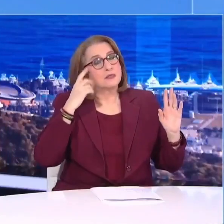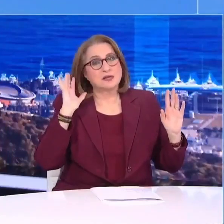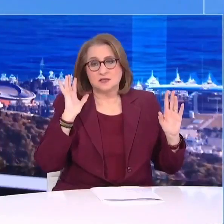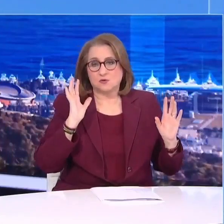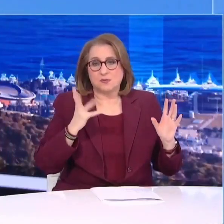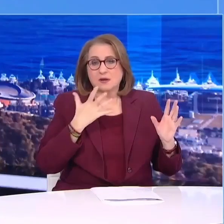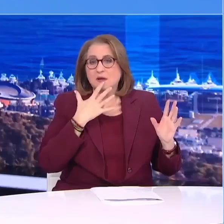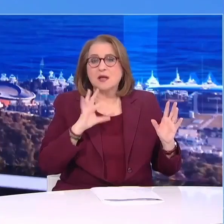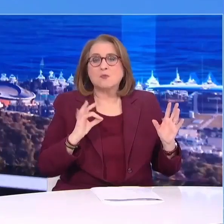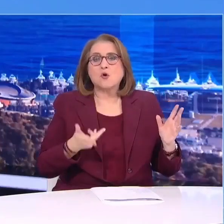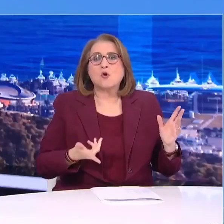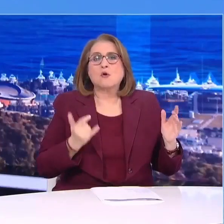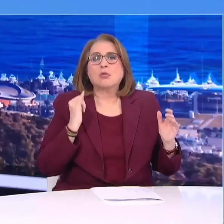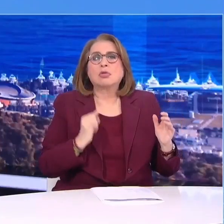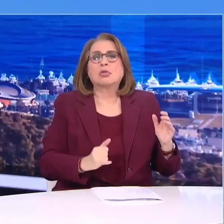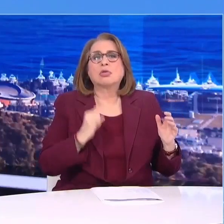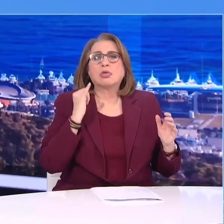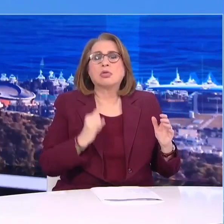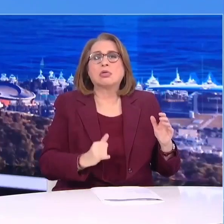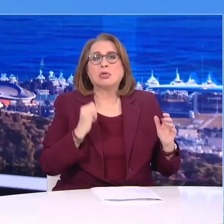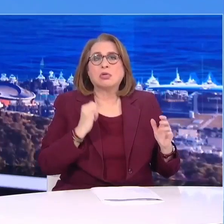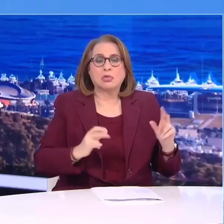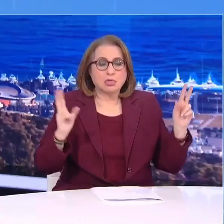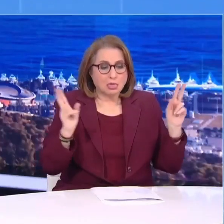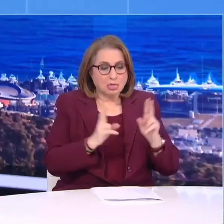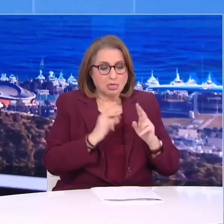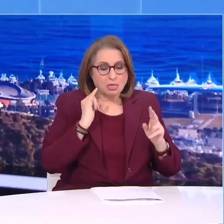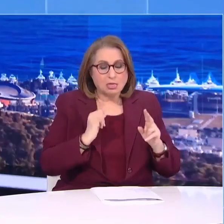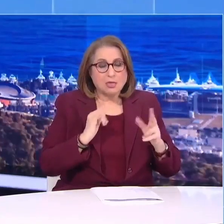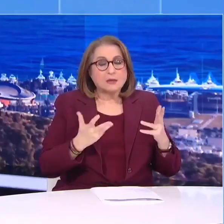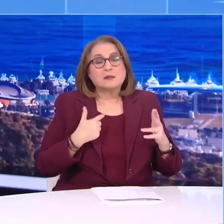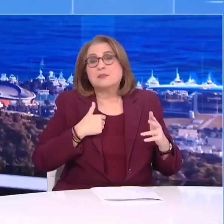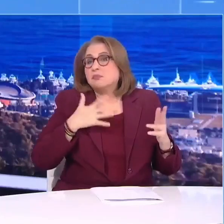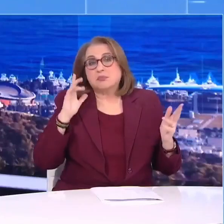γιατί έχουμε βραδύ αποκλιμάκωση. Σχετίζεται περισσότερο